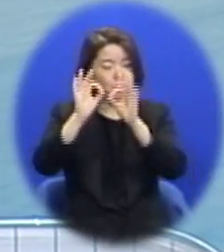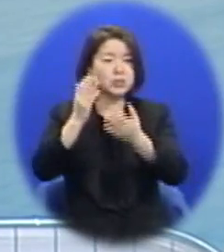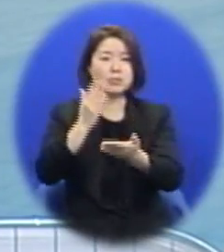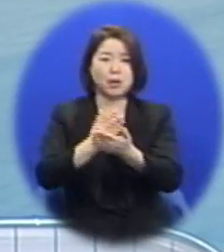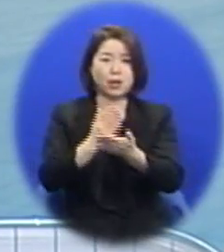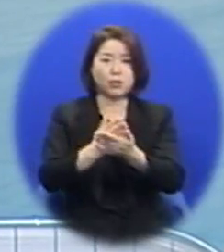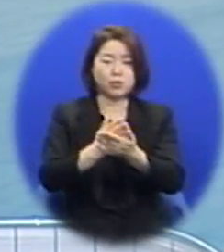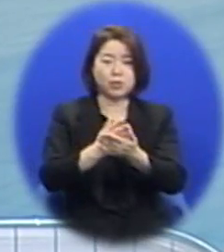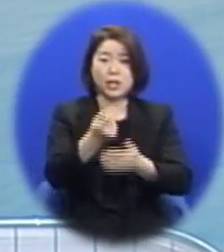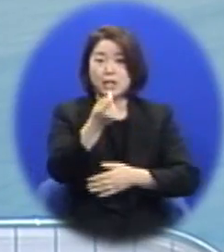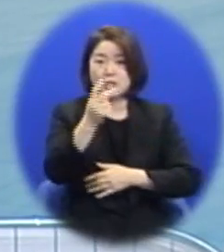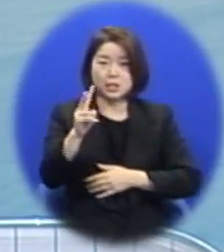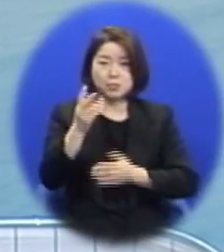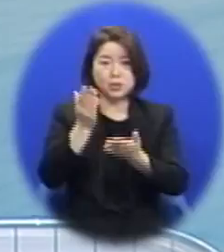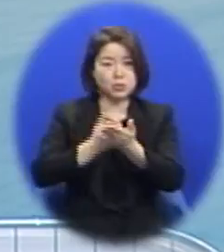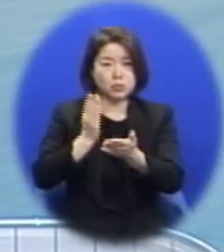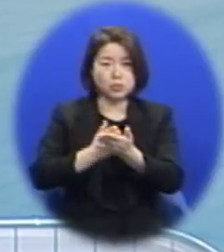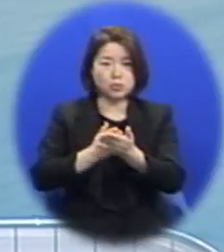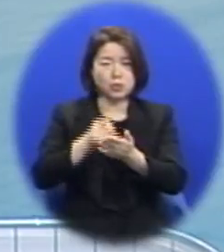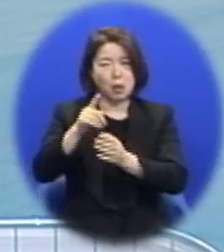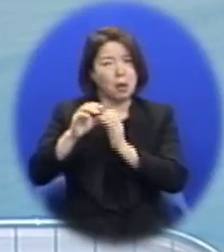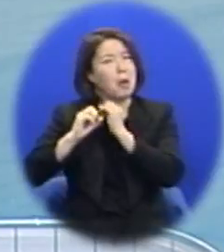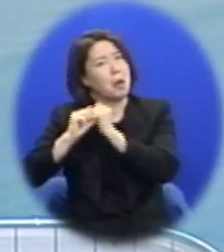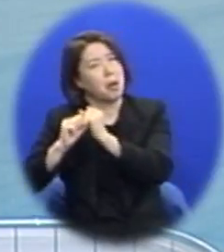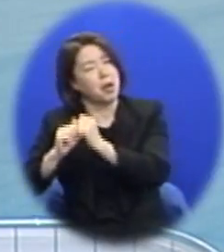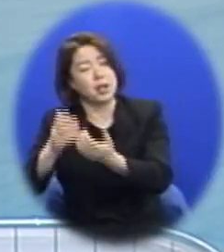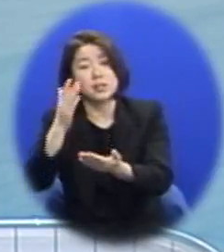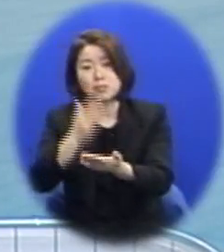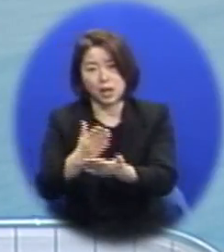TV 뉴스 너무 얽매이지 마시고